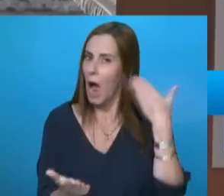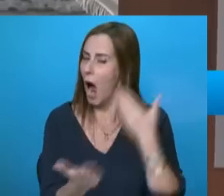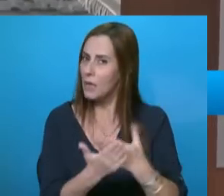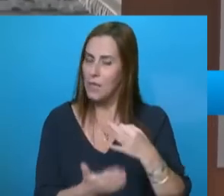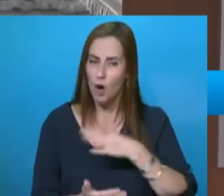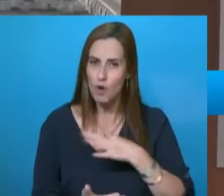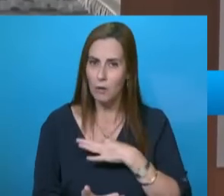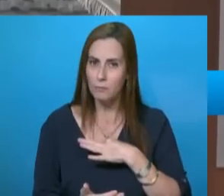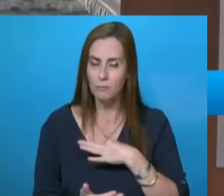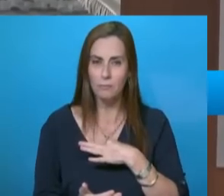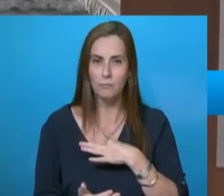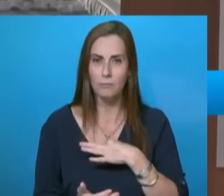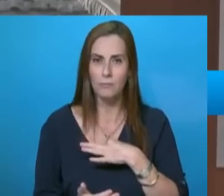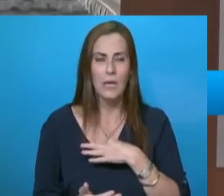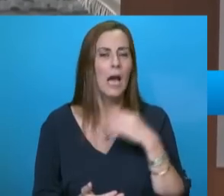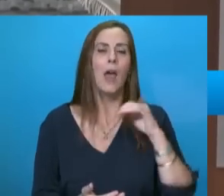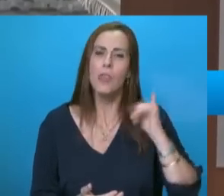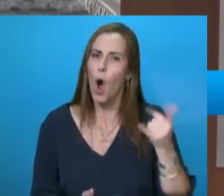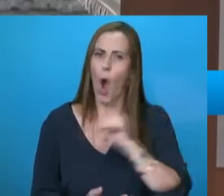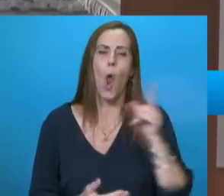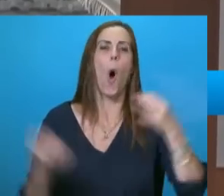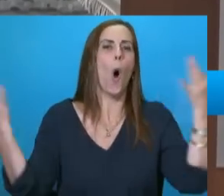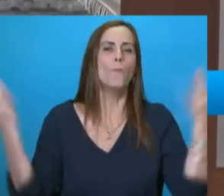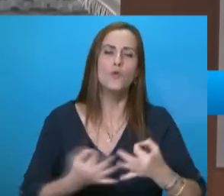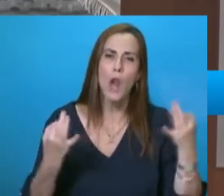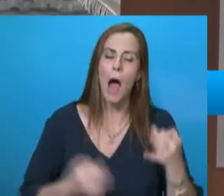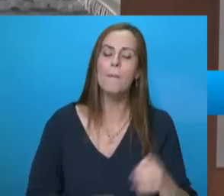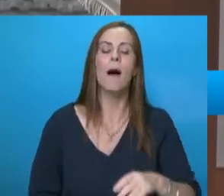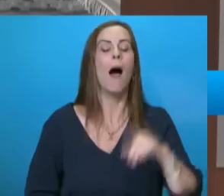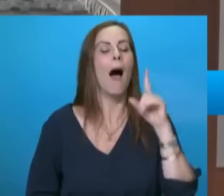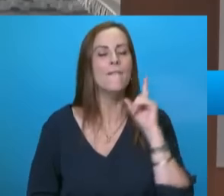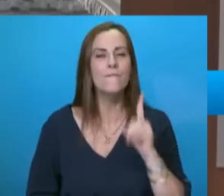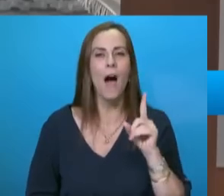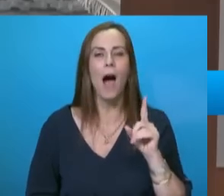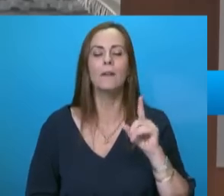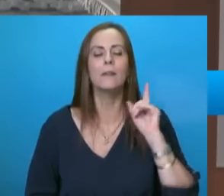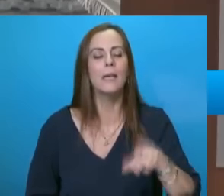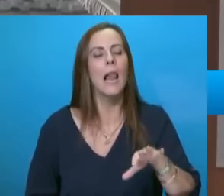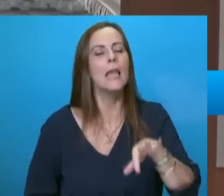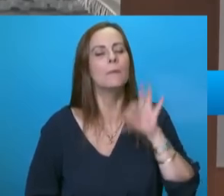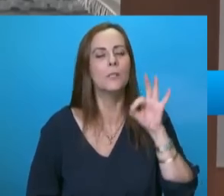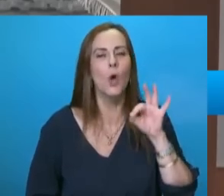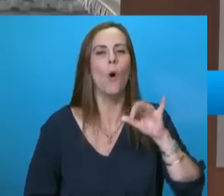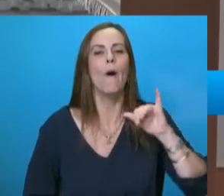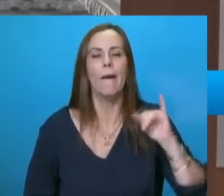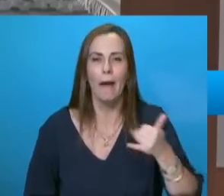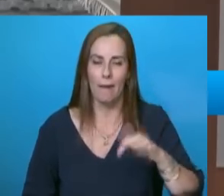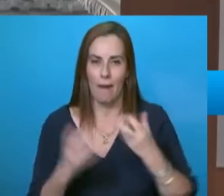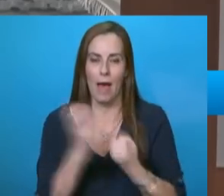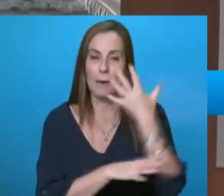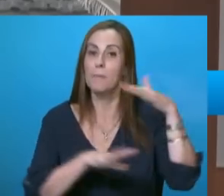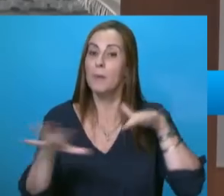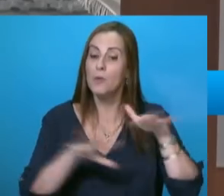שהצעתי איננו מושלם, אך הוא מבקש לסלול דרך להקמת ממשלה